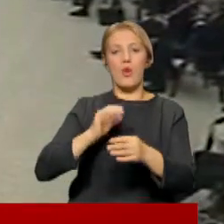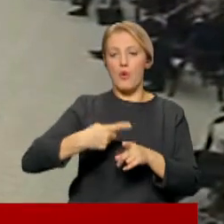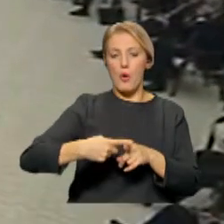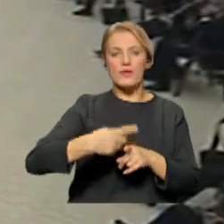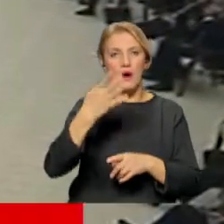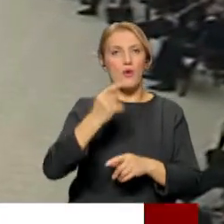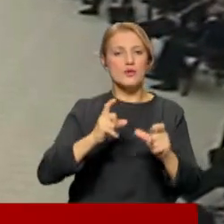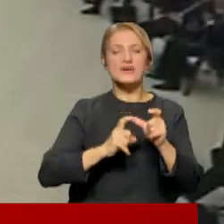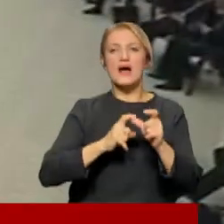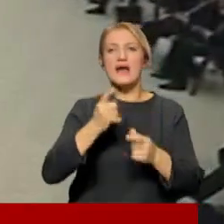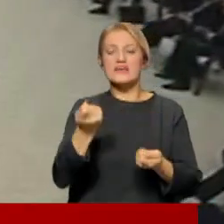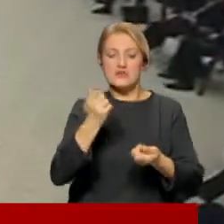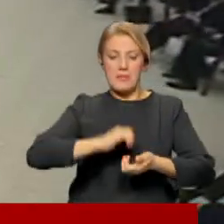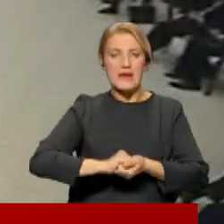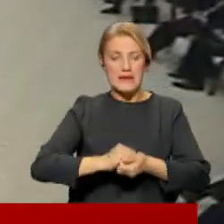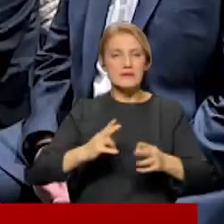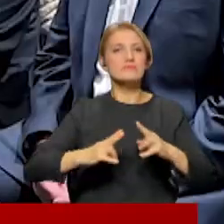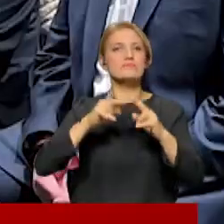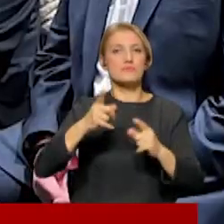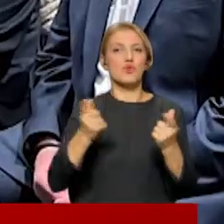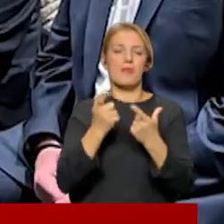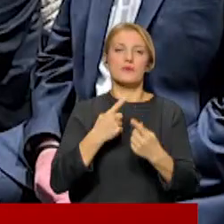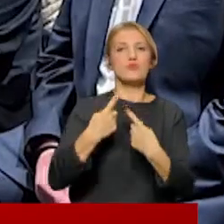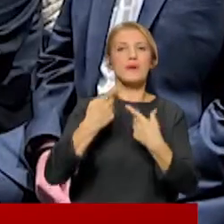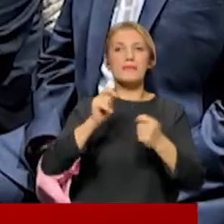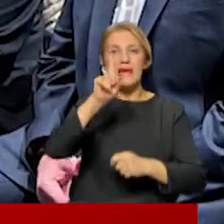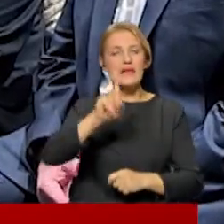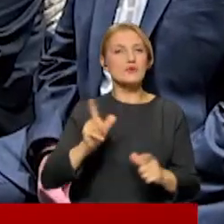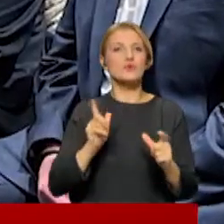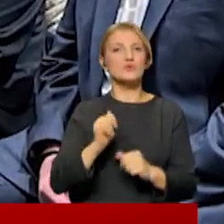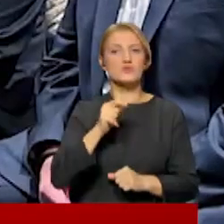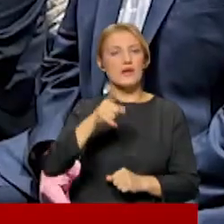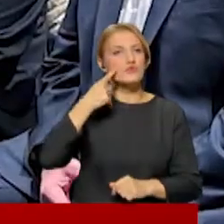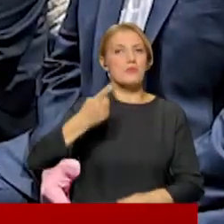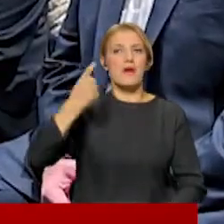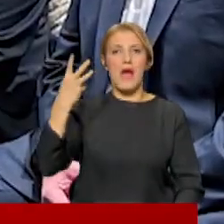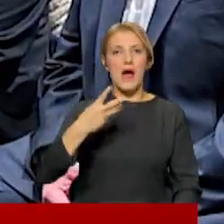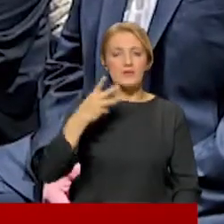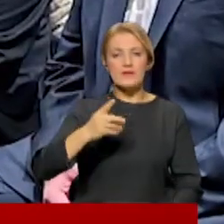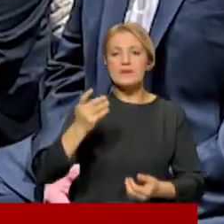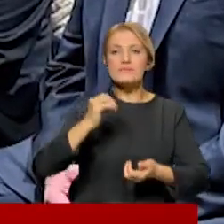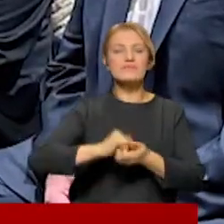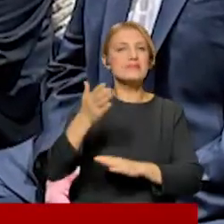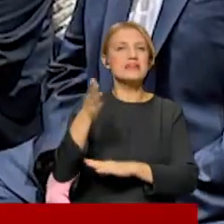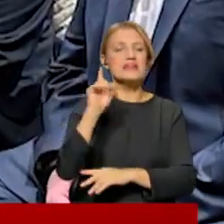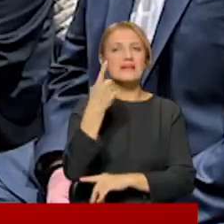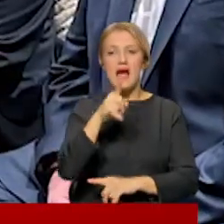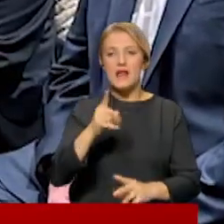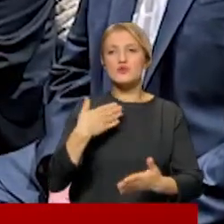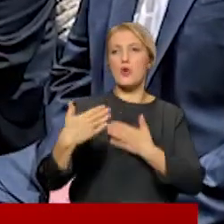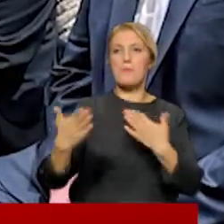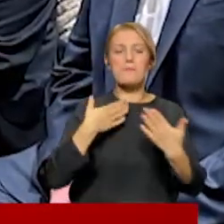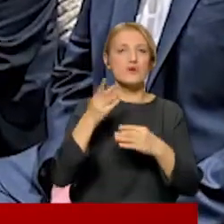ortağı olduğu Şangay İşbirliği Teşkilatı zirvesinde konuştu zirvenin ilk gününde Cumhurbaşkanı Erdoğan'la teşkilat liderlerinin